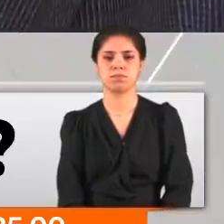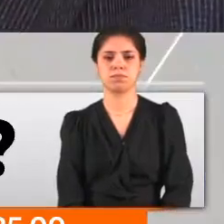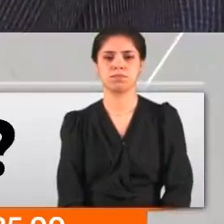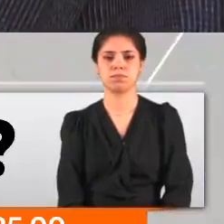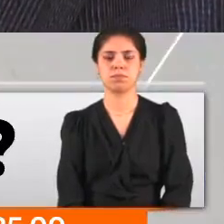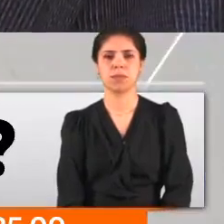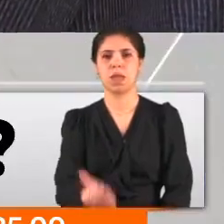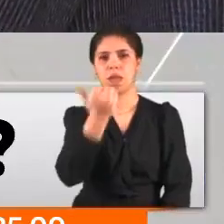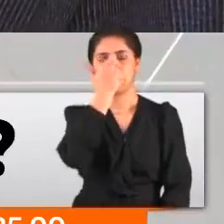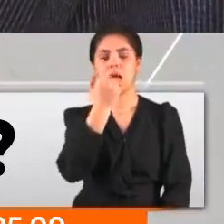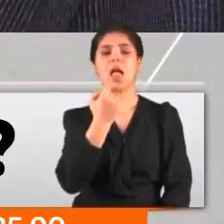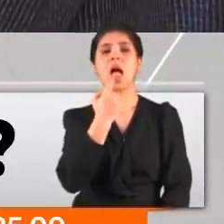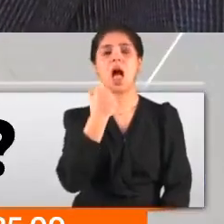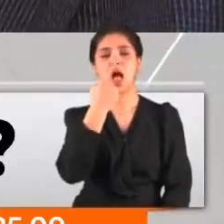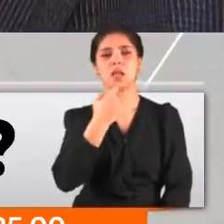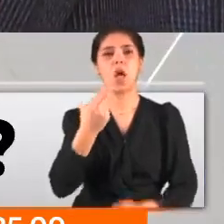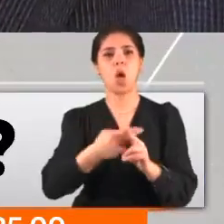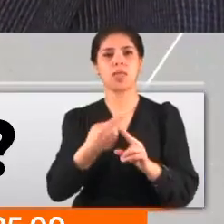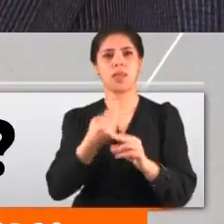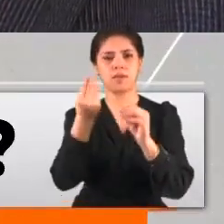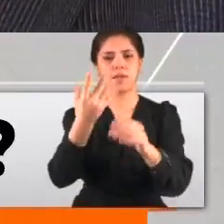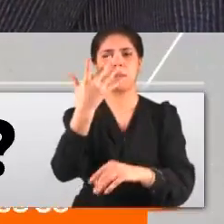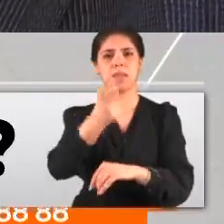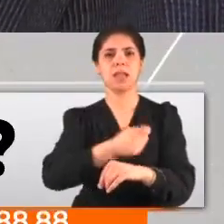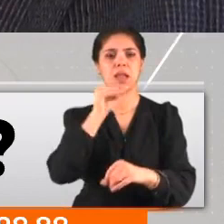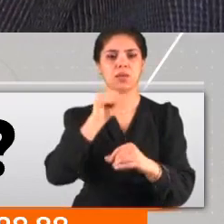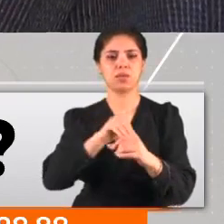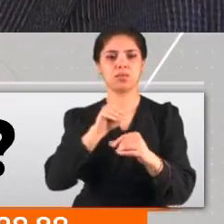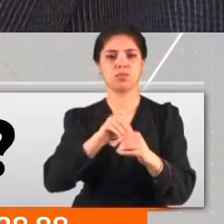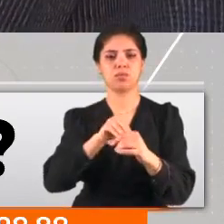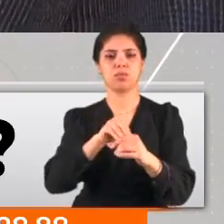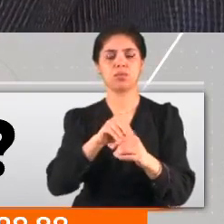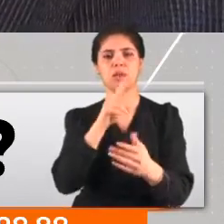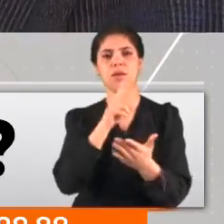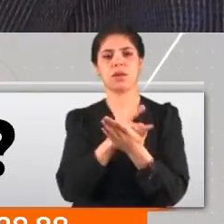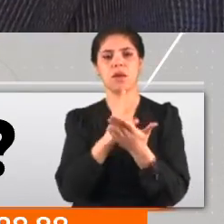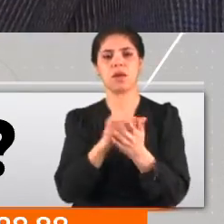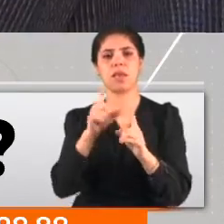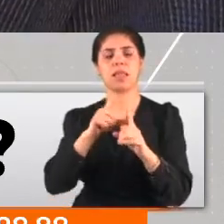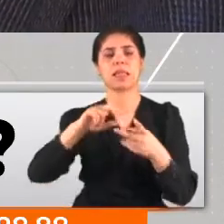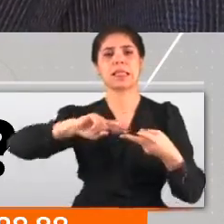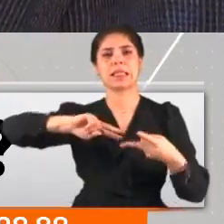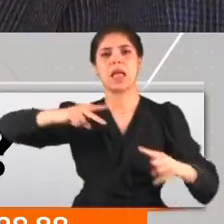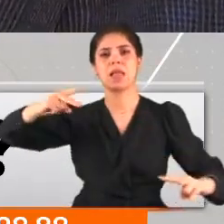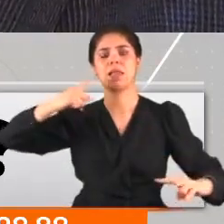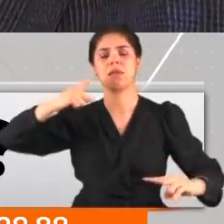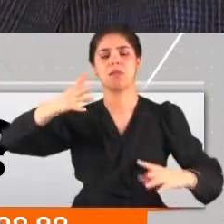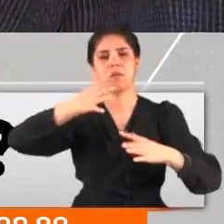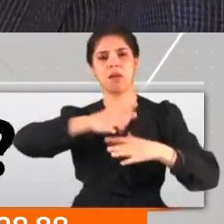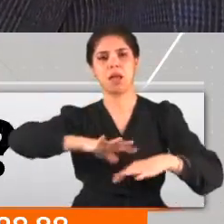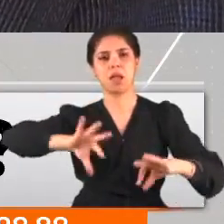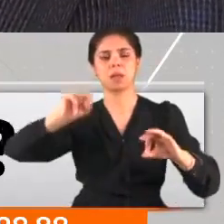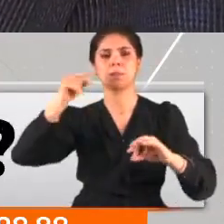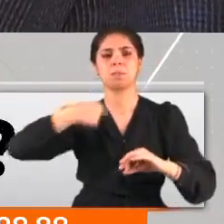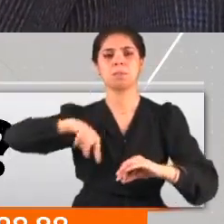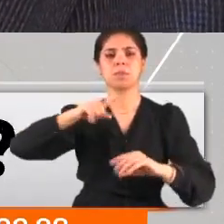Kan veya ağız içi sürüntü örneği vererek 5 saat içinde sonuçlandırıp DNA profili çıkarılıp